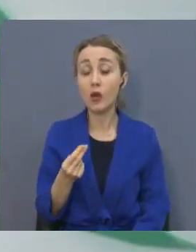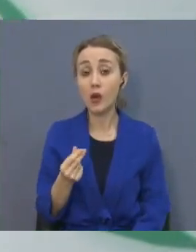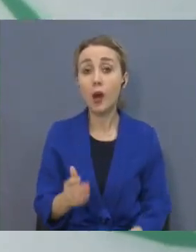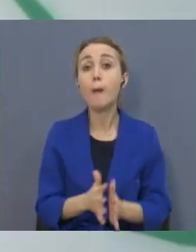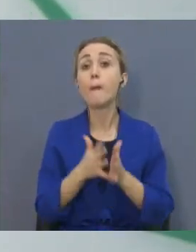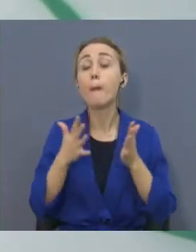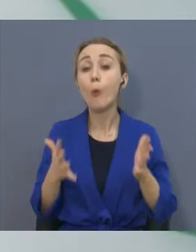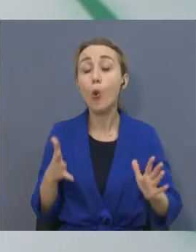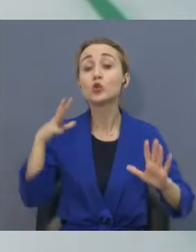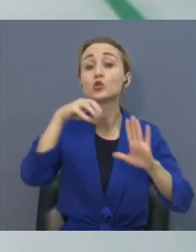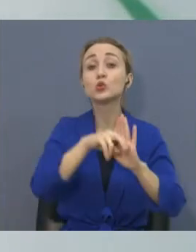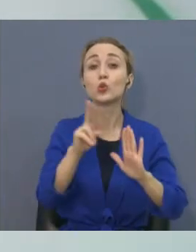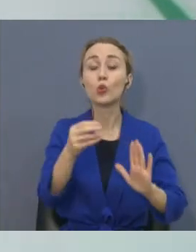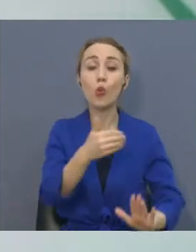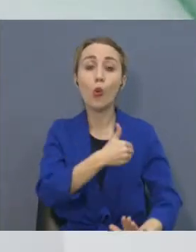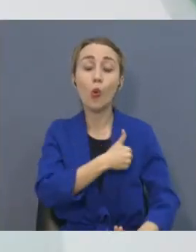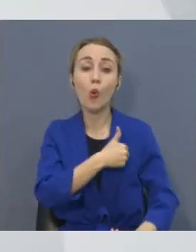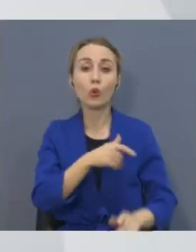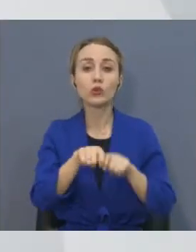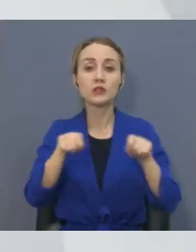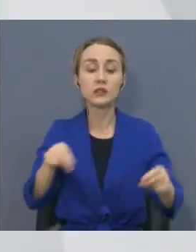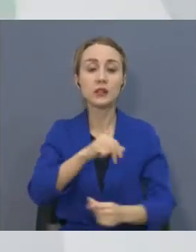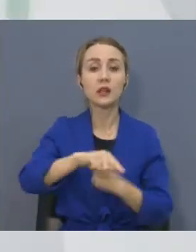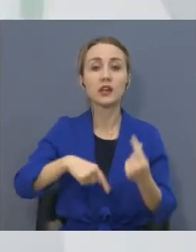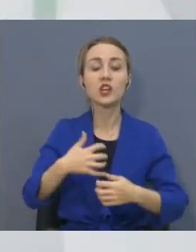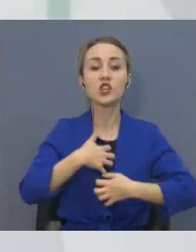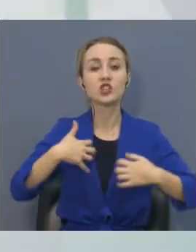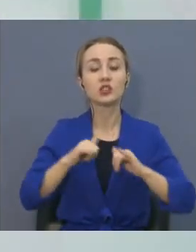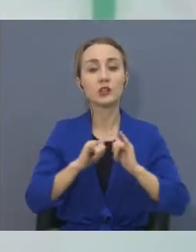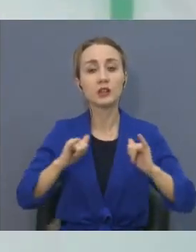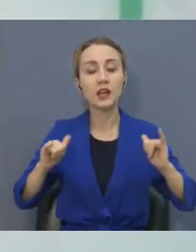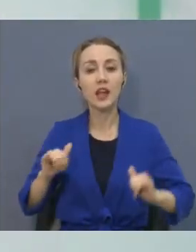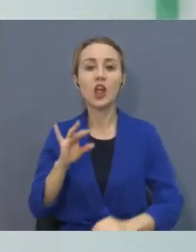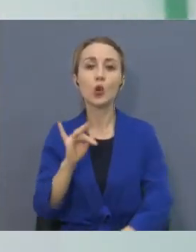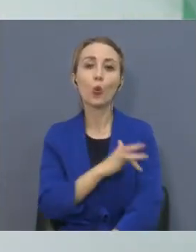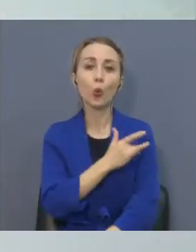Большая часть тех, кто изъявил желание начать свой бизнес, выбирают животноводство и сферу услуг.